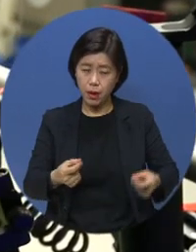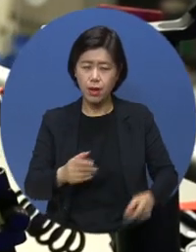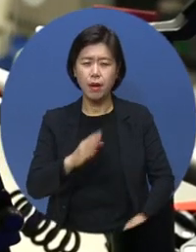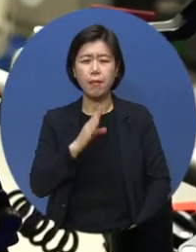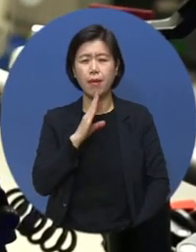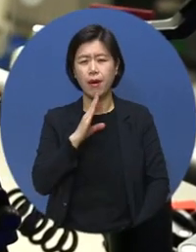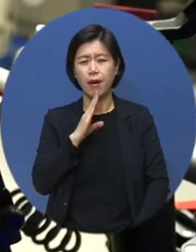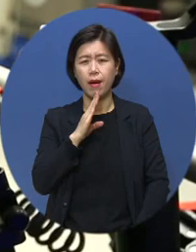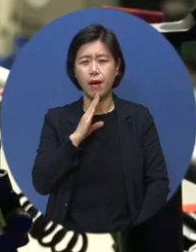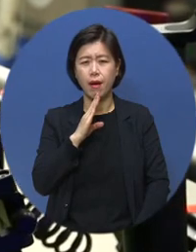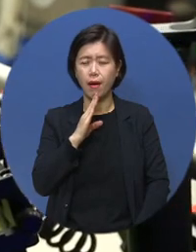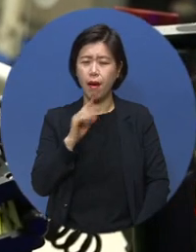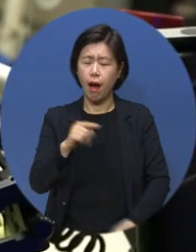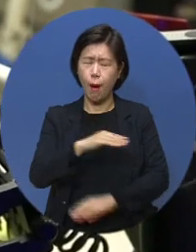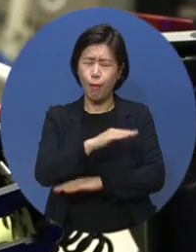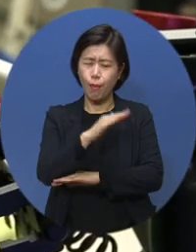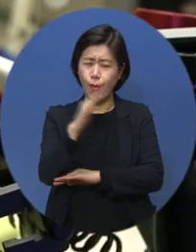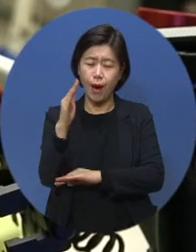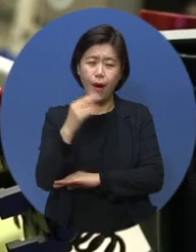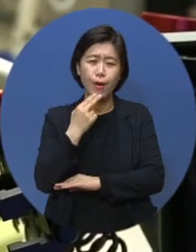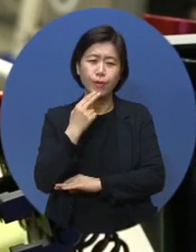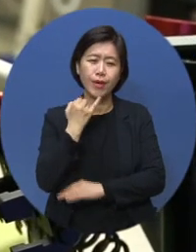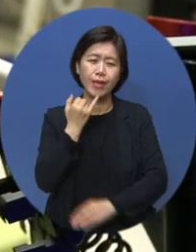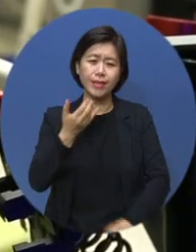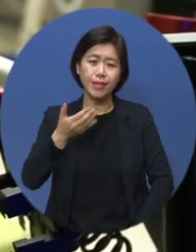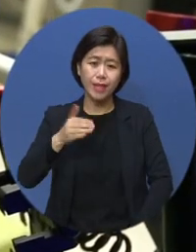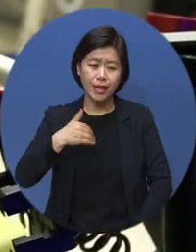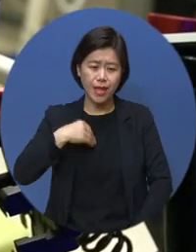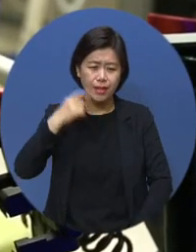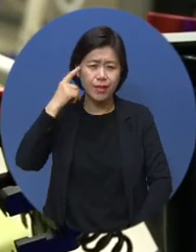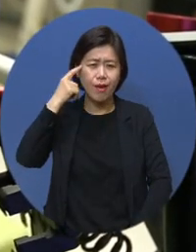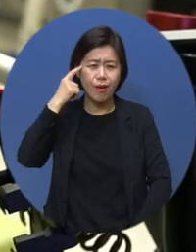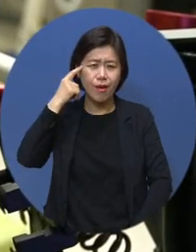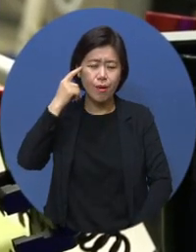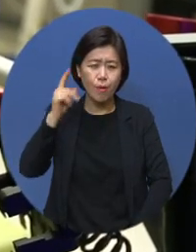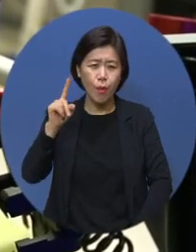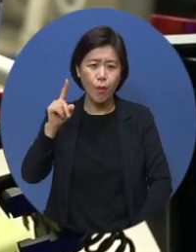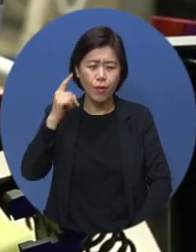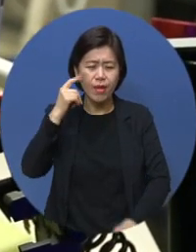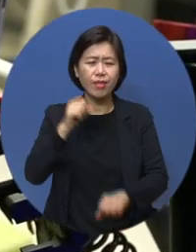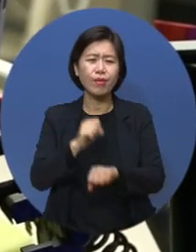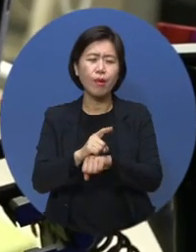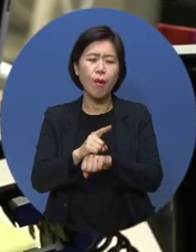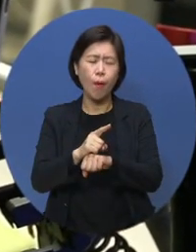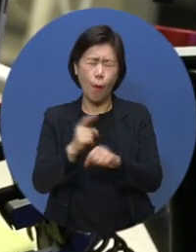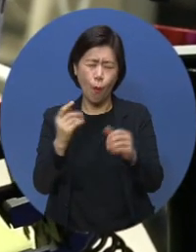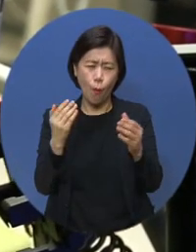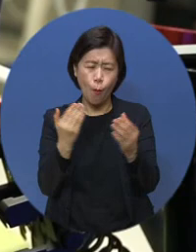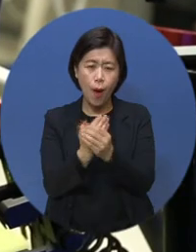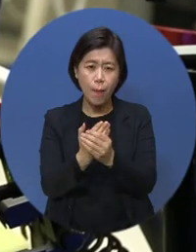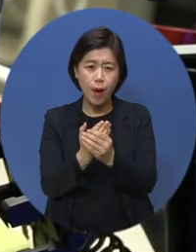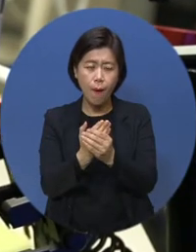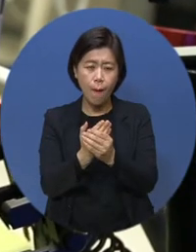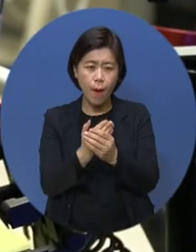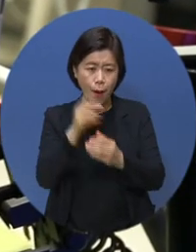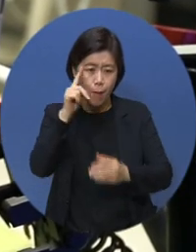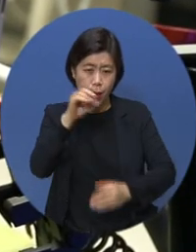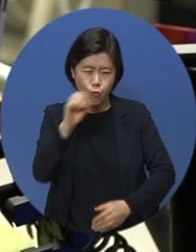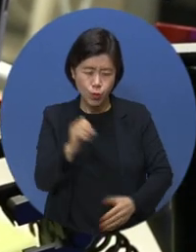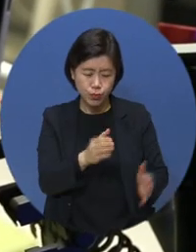되거든요 끝에 제 선택 싸 제가 좀 약간 약간 완벽 치자 인가봐요